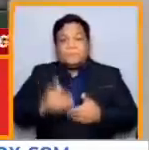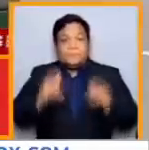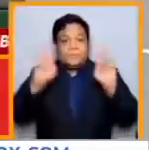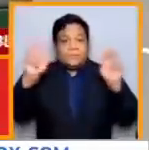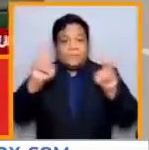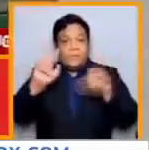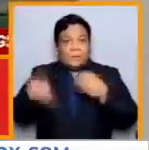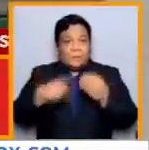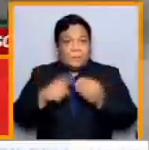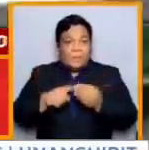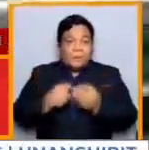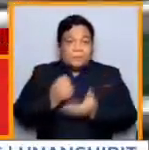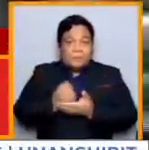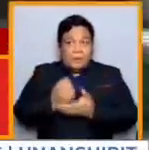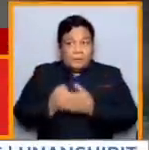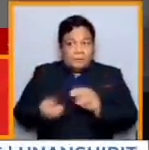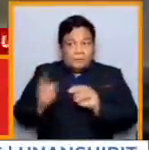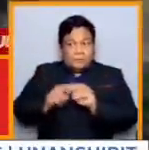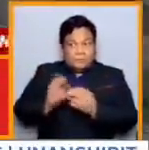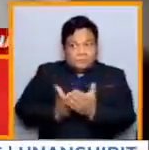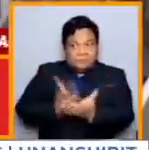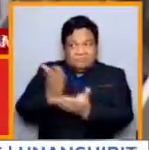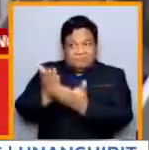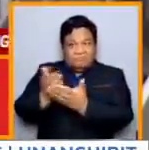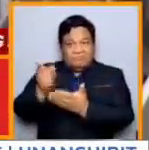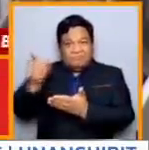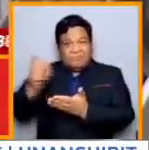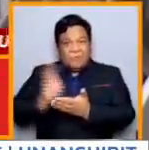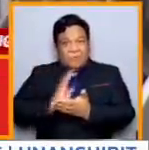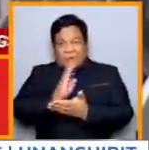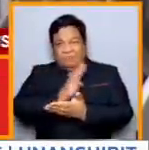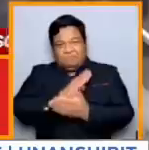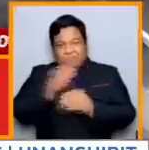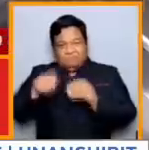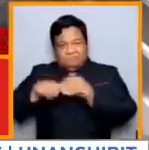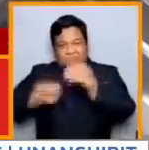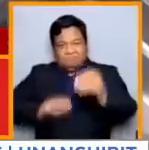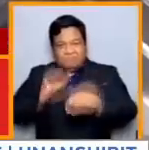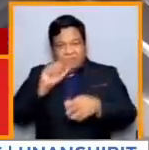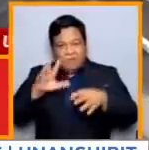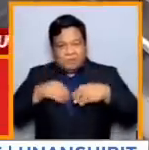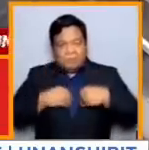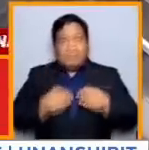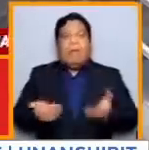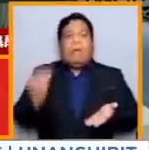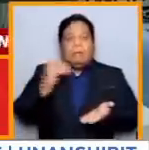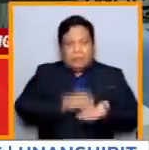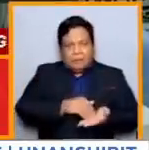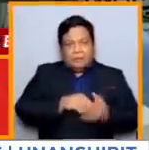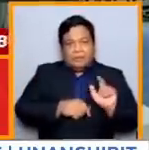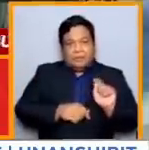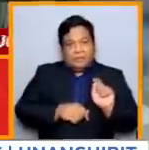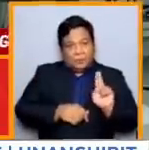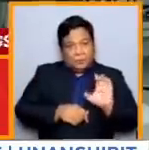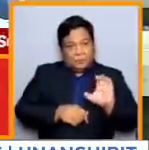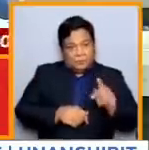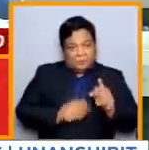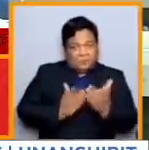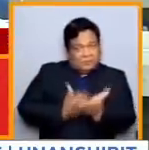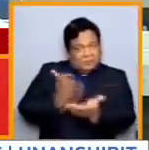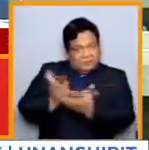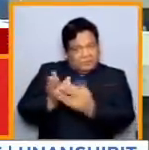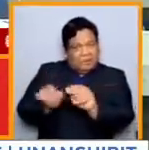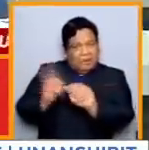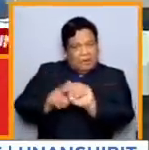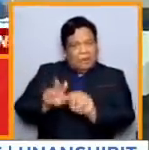of the Philippines o TUCP. 470 pesos pa rin ang isinusulong nilang minimum wage. Pero tinanggal